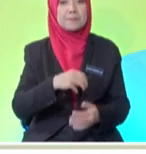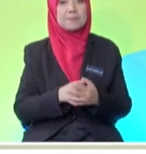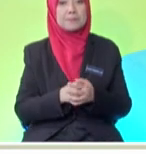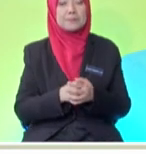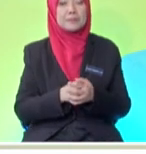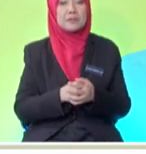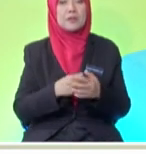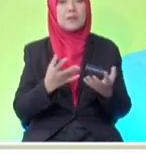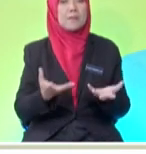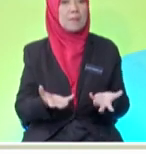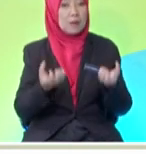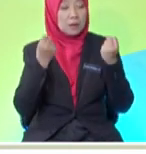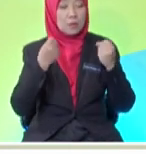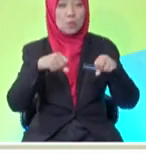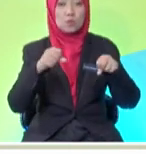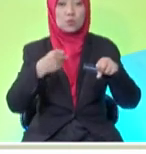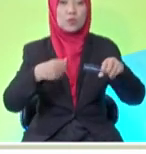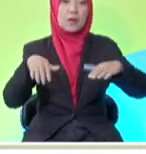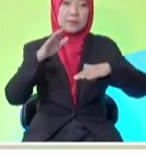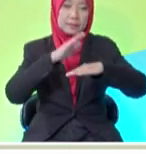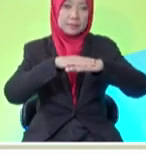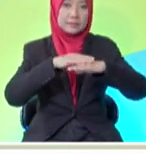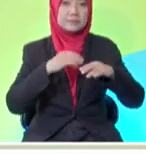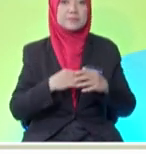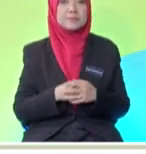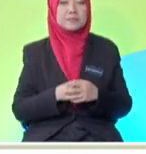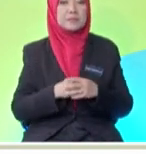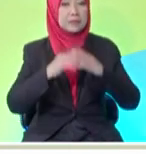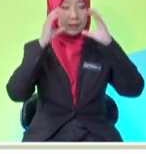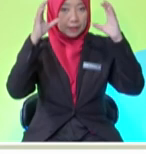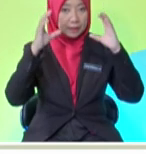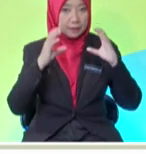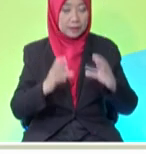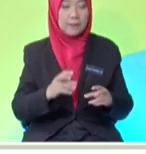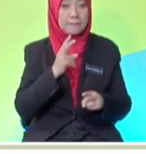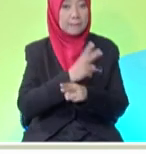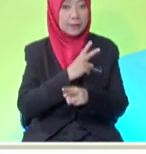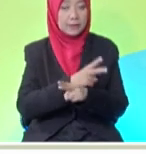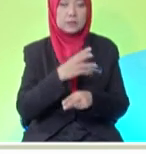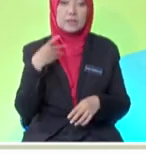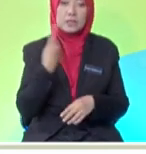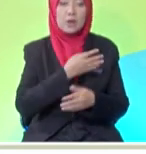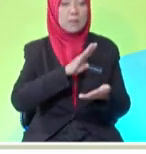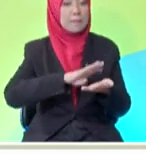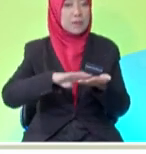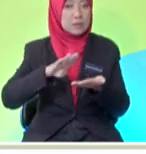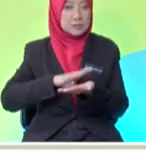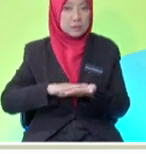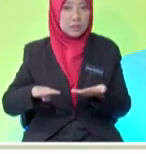mutusi kalian berada di atas platform Oke kaidah penyelenggaraan yang boleh dilakukan kita bersihkan